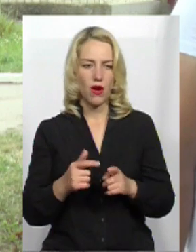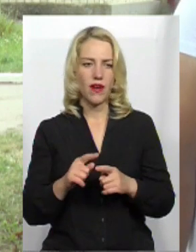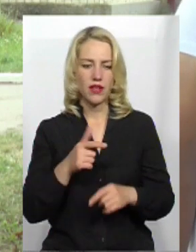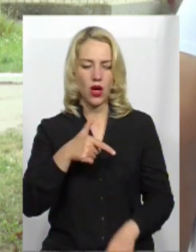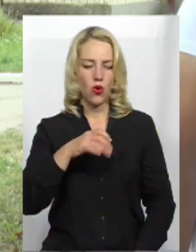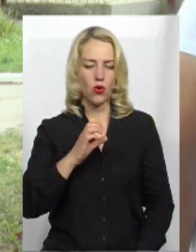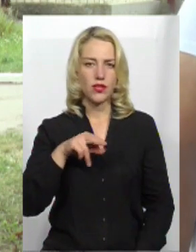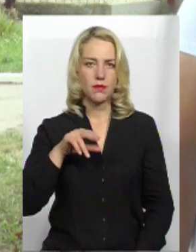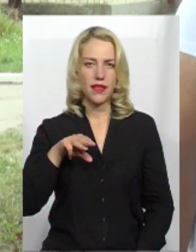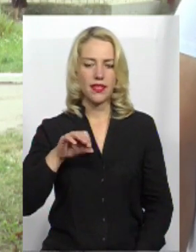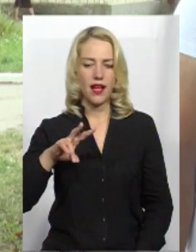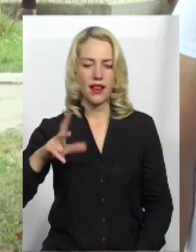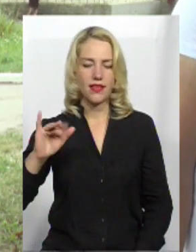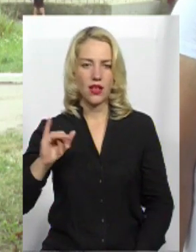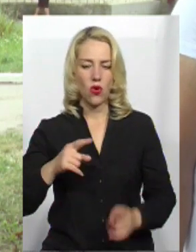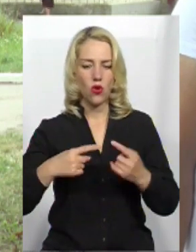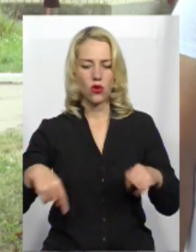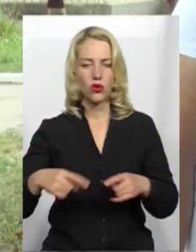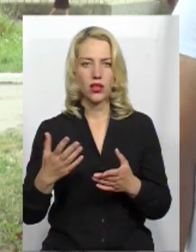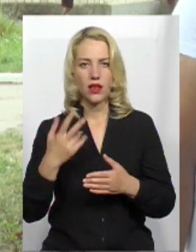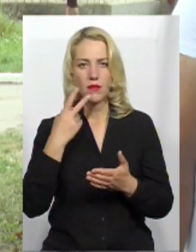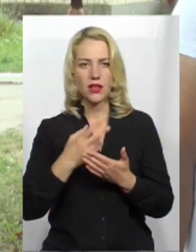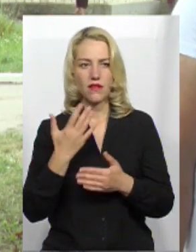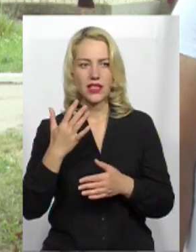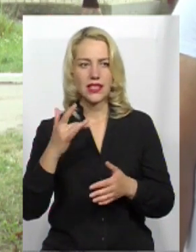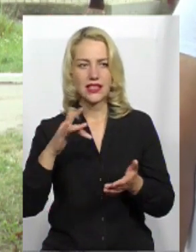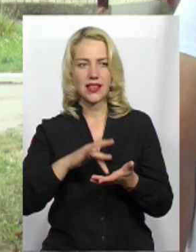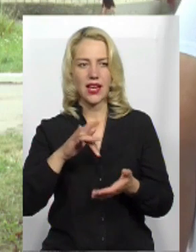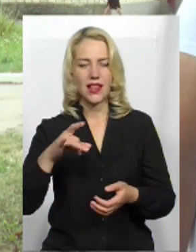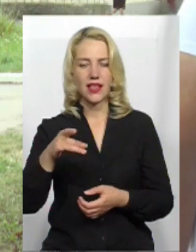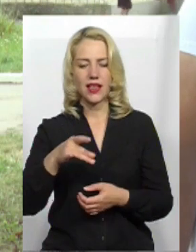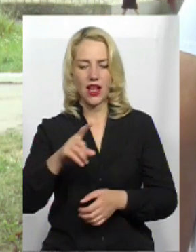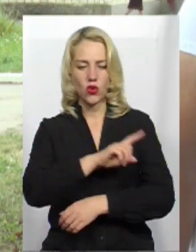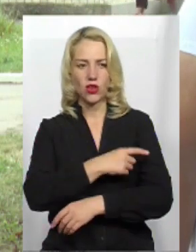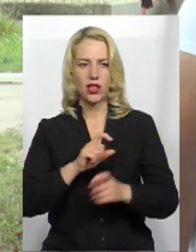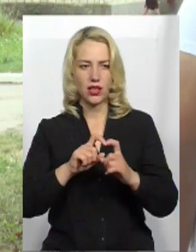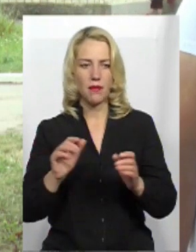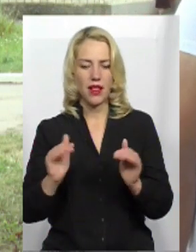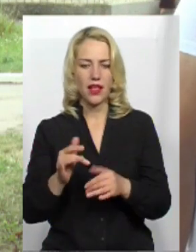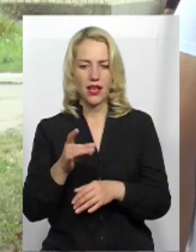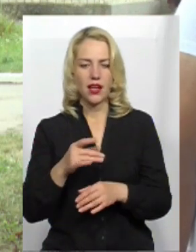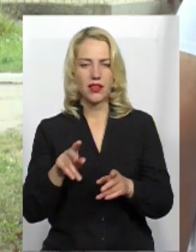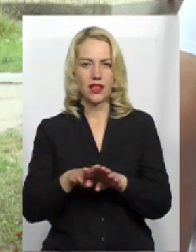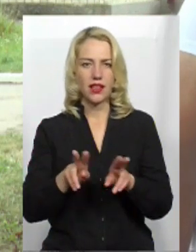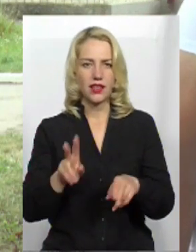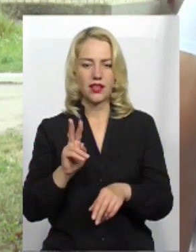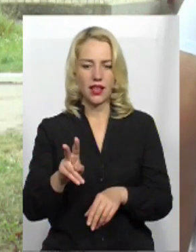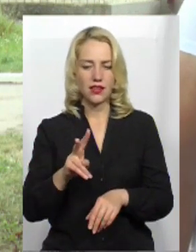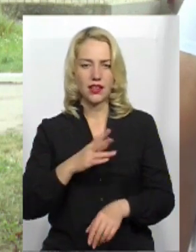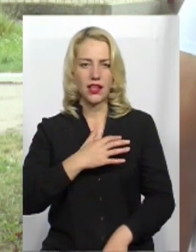округів, скажіть, яке бачення ваше центральних районних лікарень, маленьких районів, таких, до прикладу, як Дражнянський